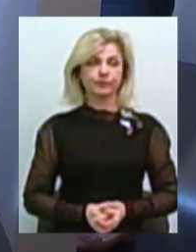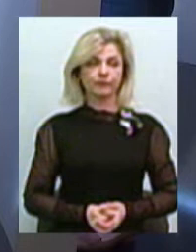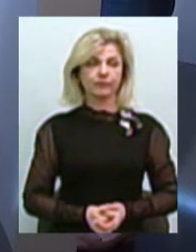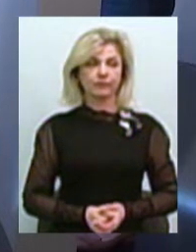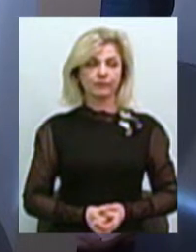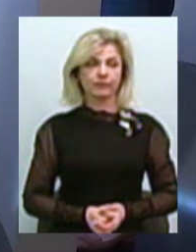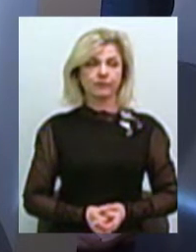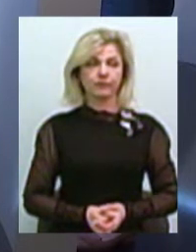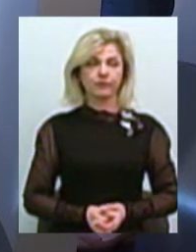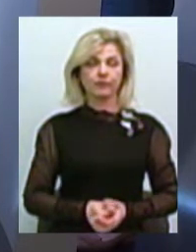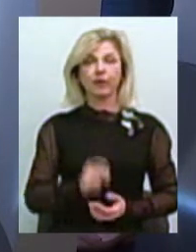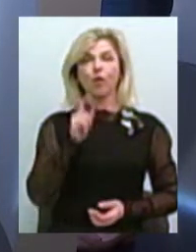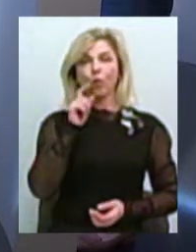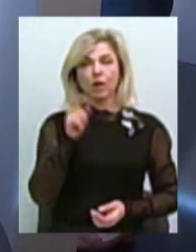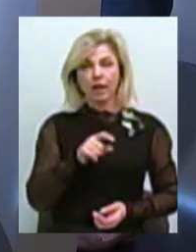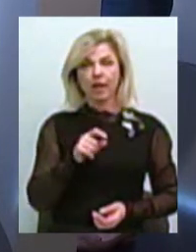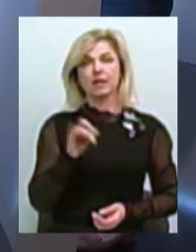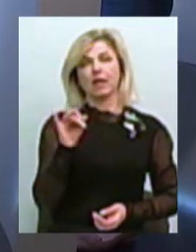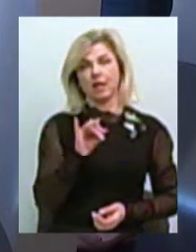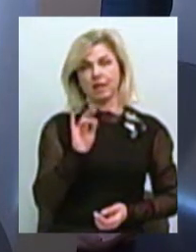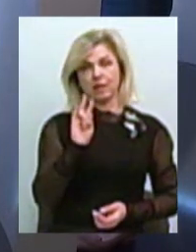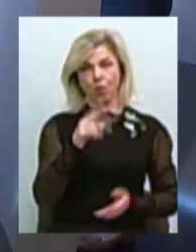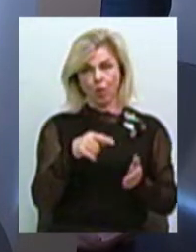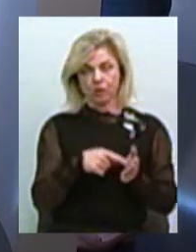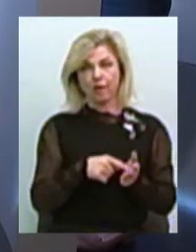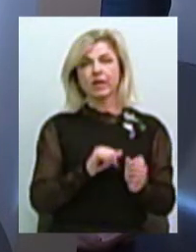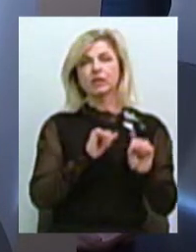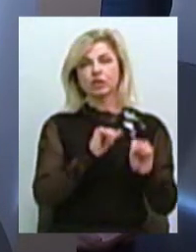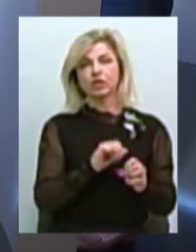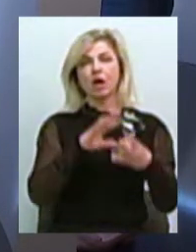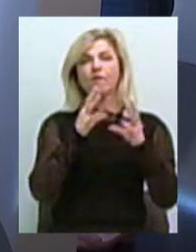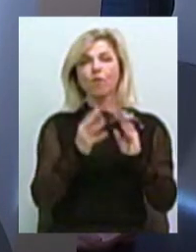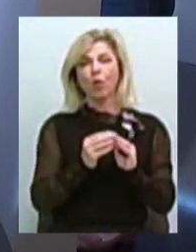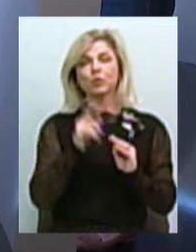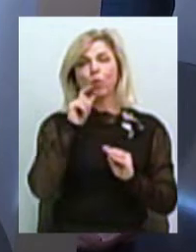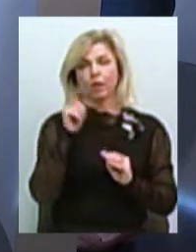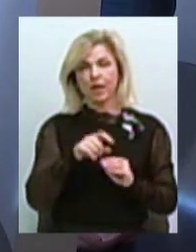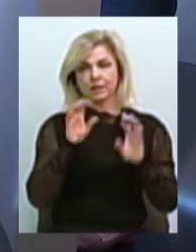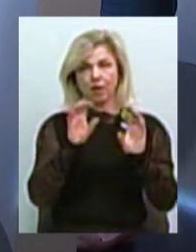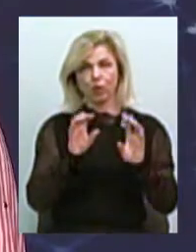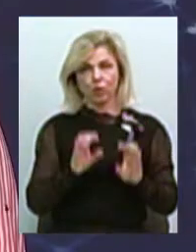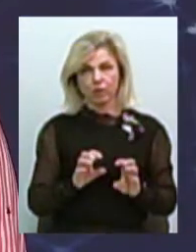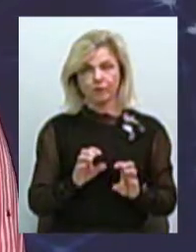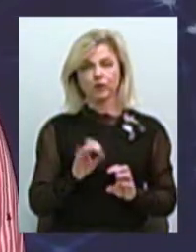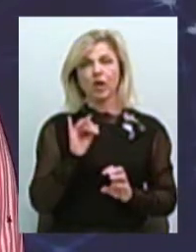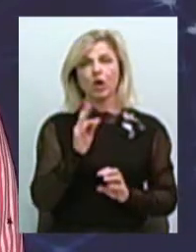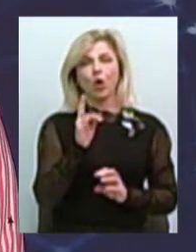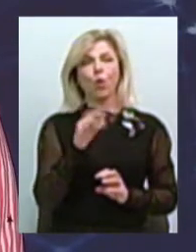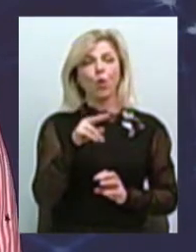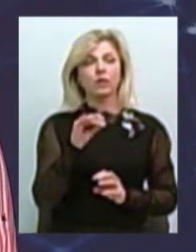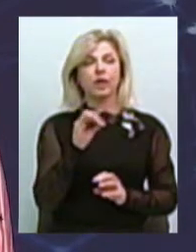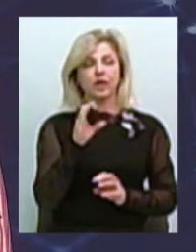В Україні та на Миколаївщині вони захищені загальноукраїнським законодавством. Це і Кодекс про